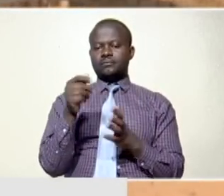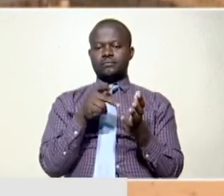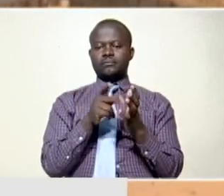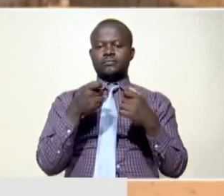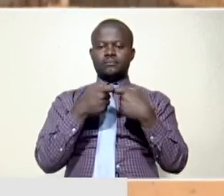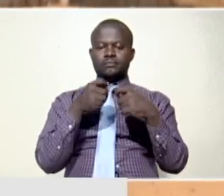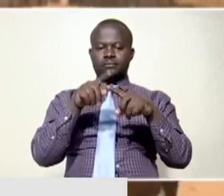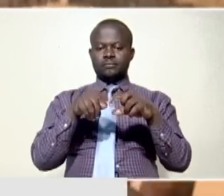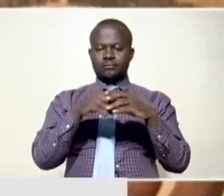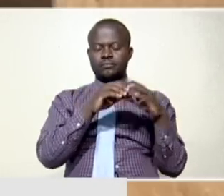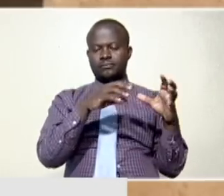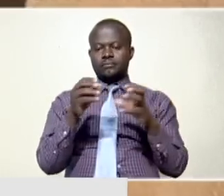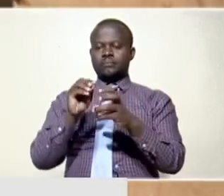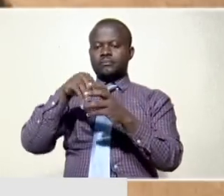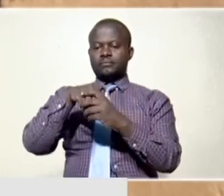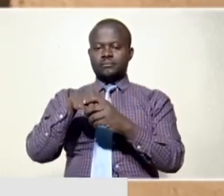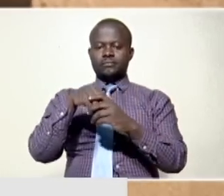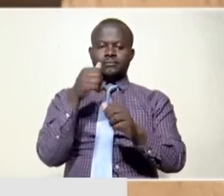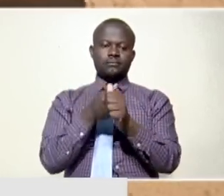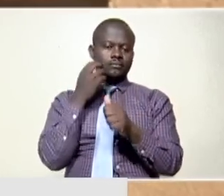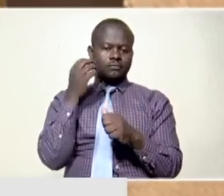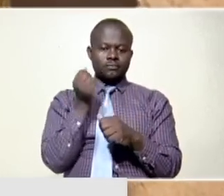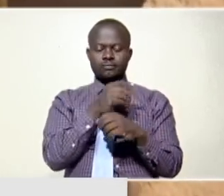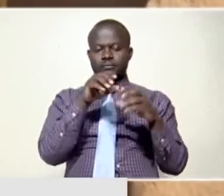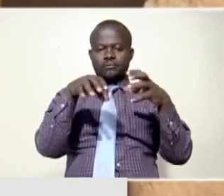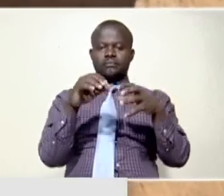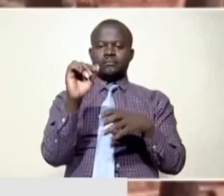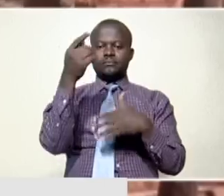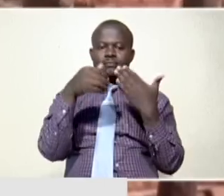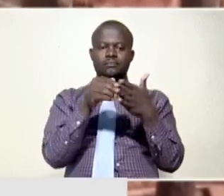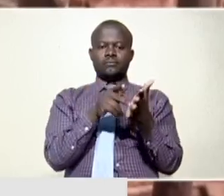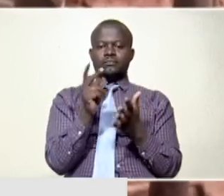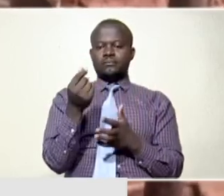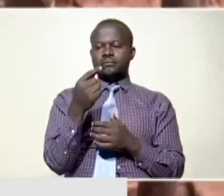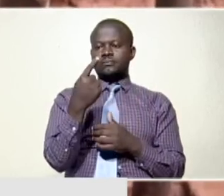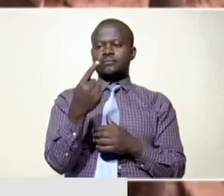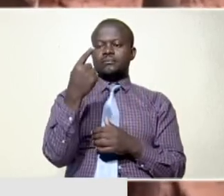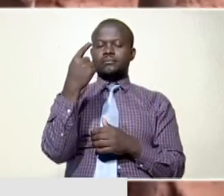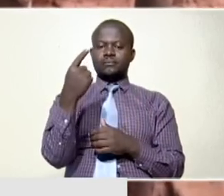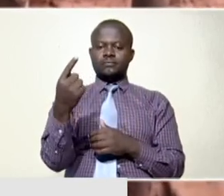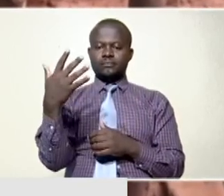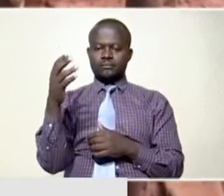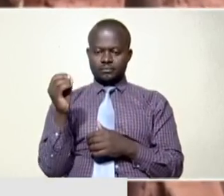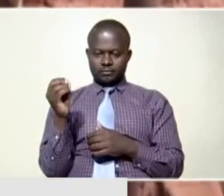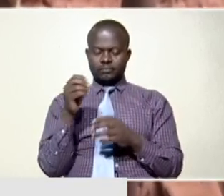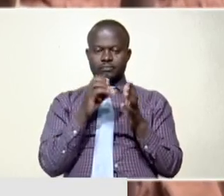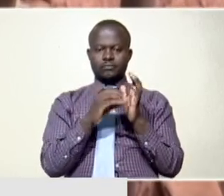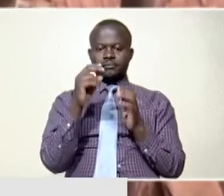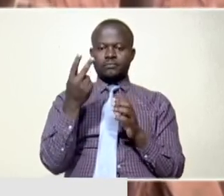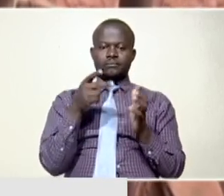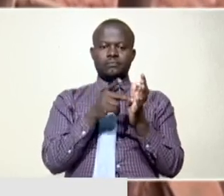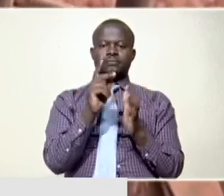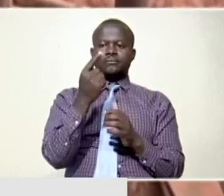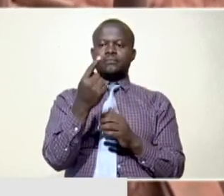umuriro bitewe n'icyiciro barizwamo. Buri kwezi abo mu cyiciro cya mbere bishyura amafaranga 150,000, abo mu cya kabiri